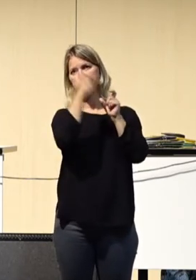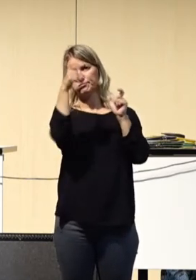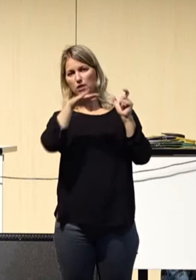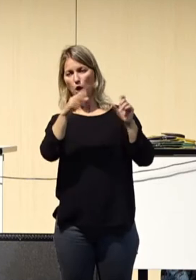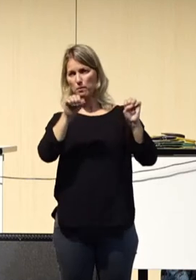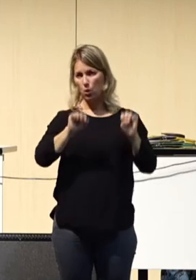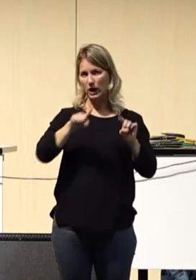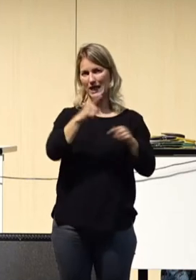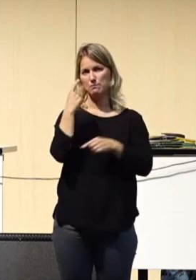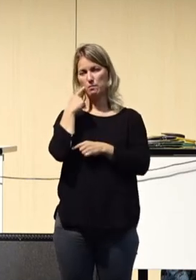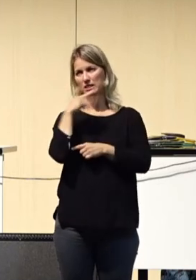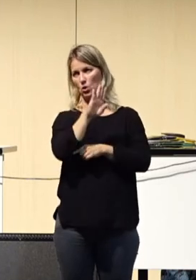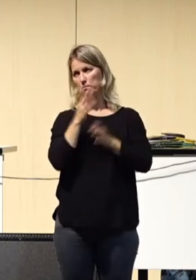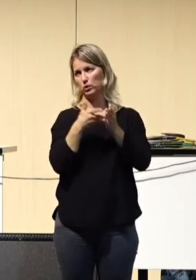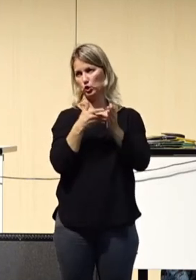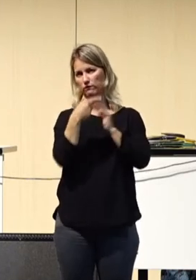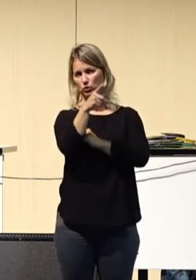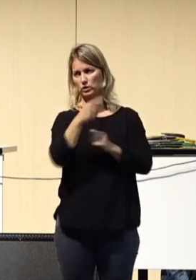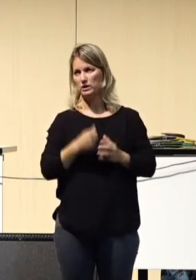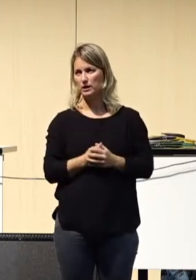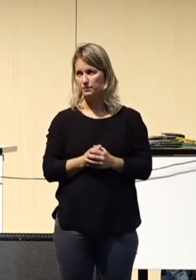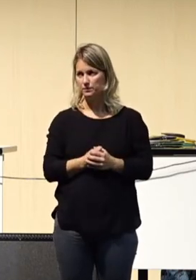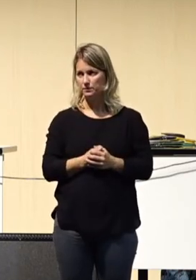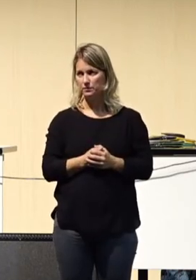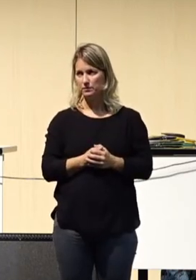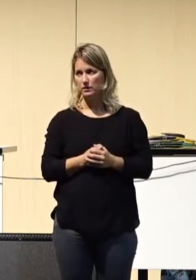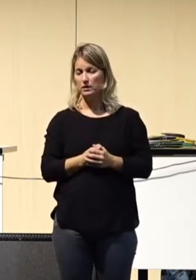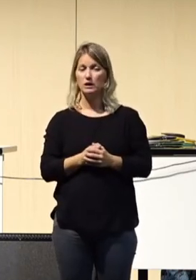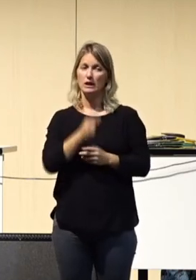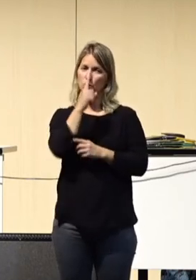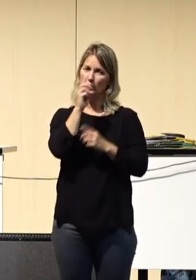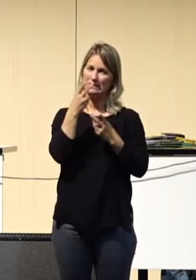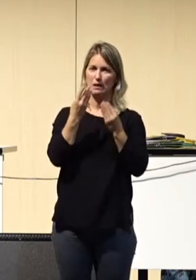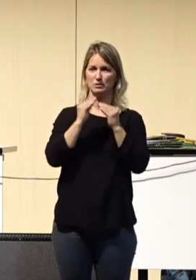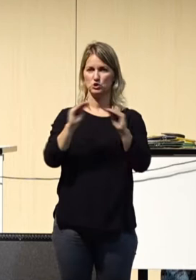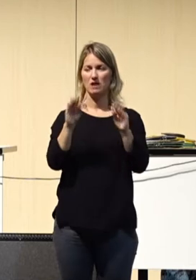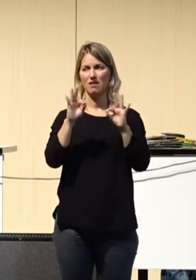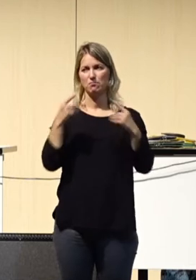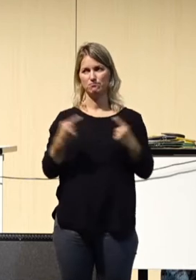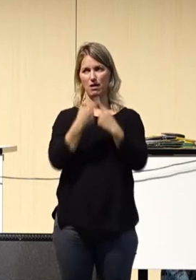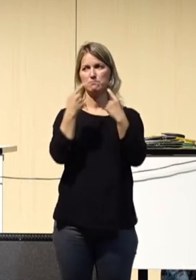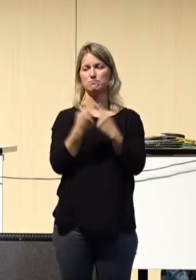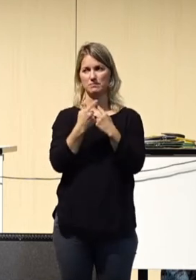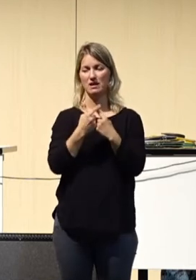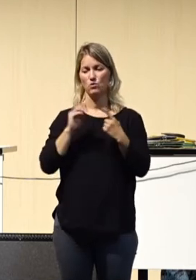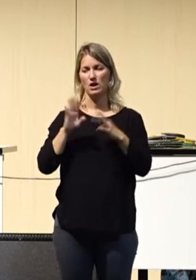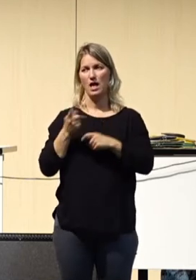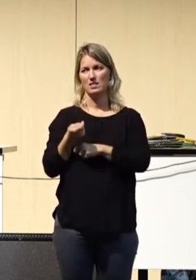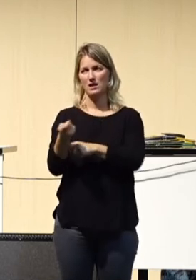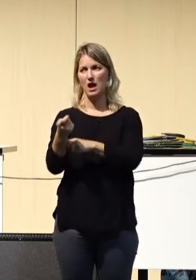könnte. Das ist zurzeit noch in der Prüfung. Aber nur, um das auch nochmal zu sagen, der Konflikt zwischen Stellplätzen für die Kleingärten